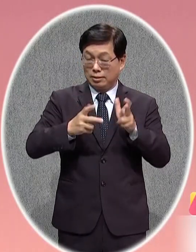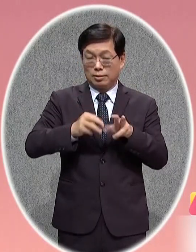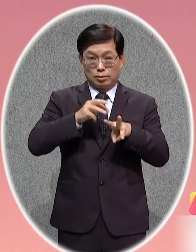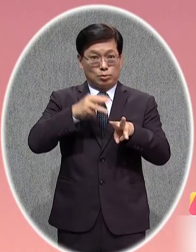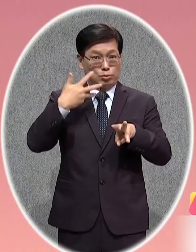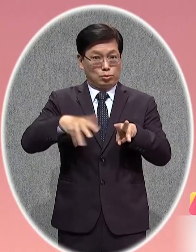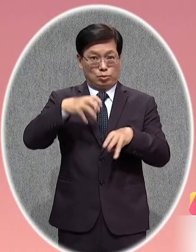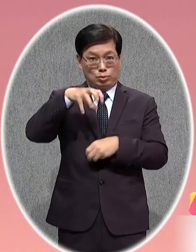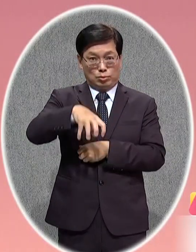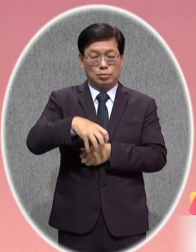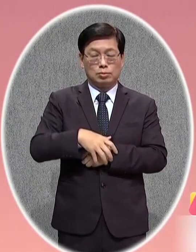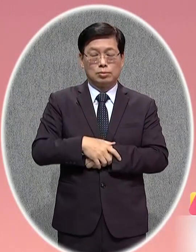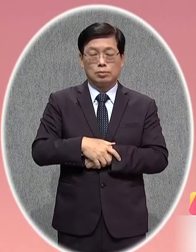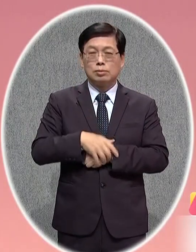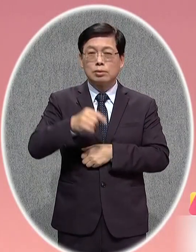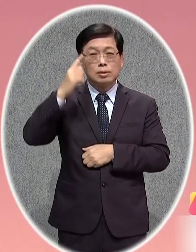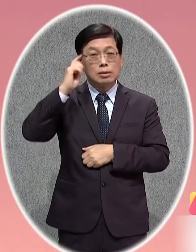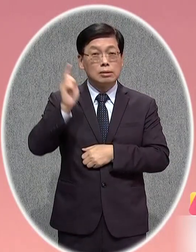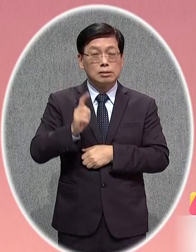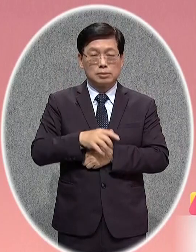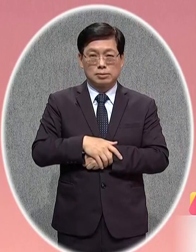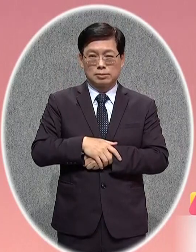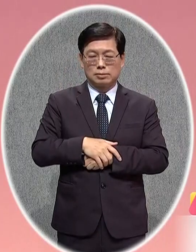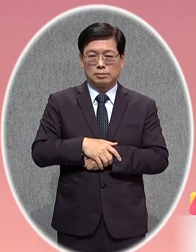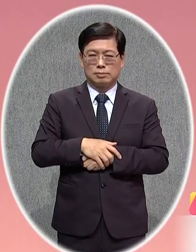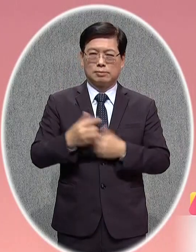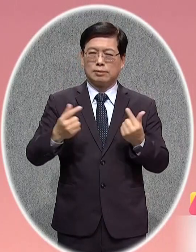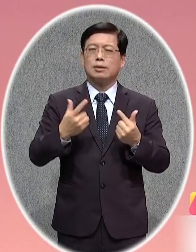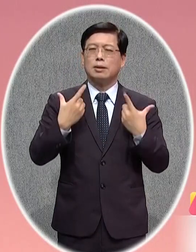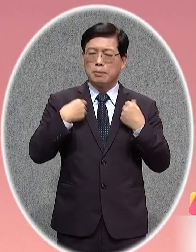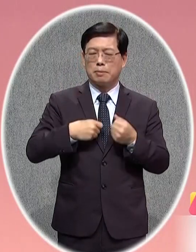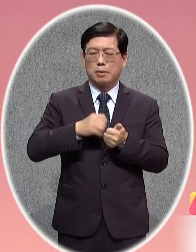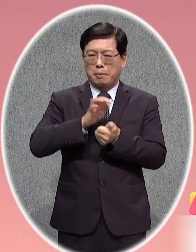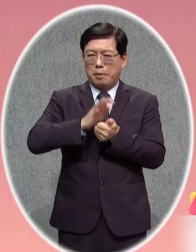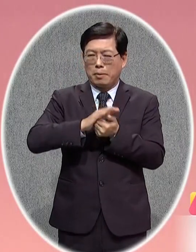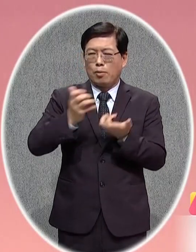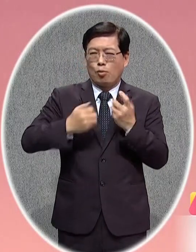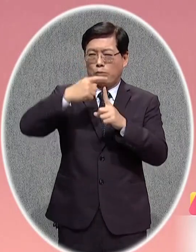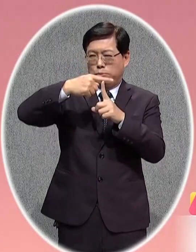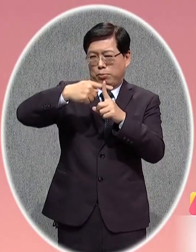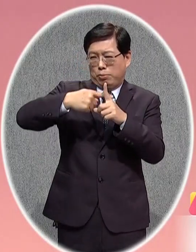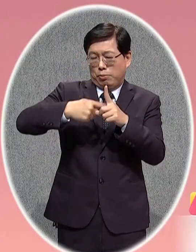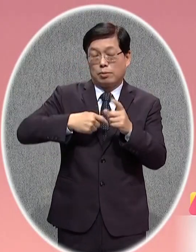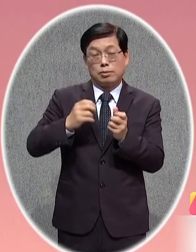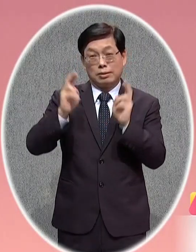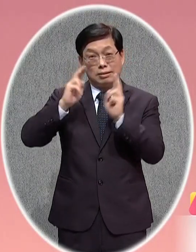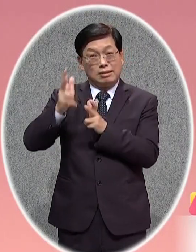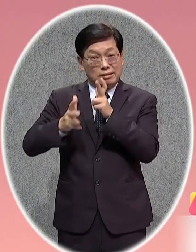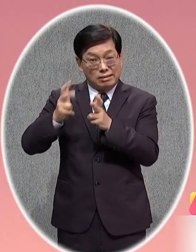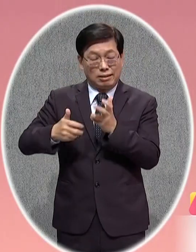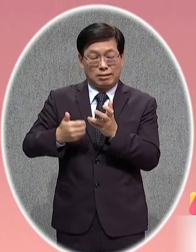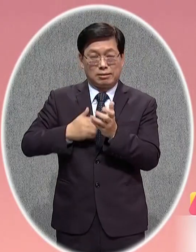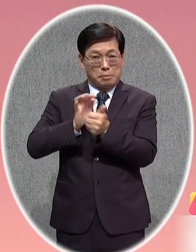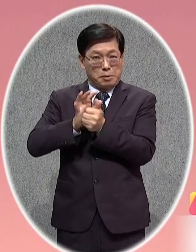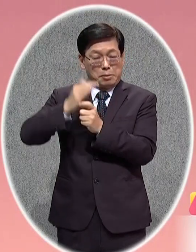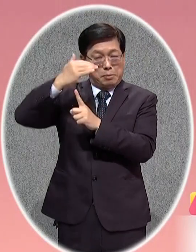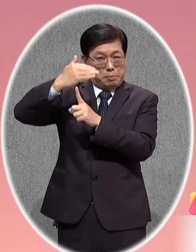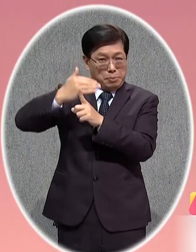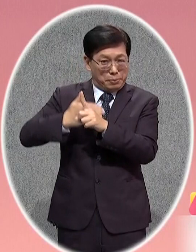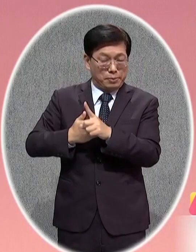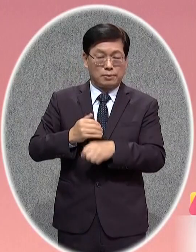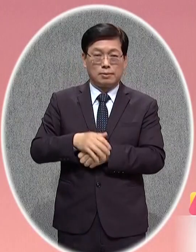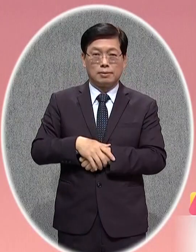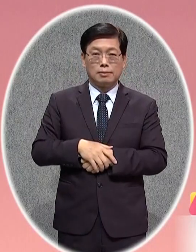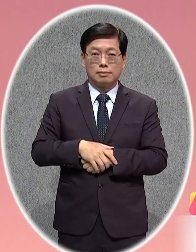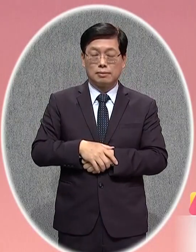水口。出水口的意思，事实上它就是因为要降温，降那个电厂里面的温度。那发生